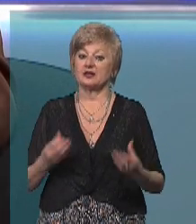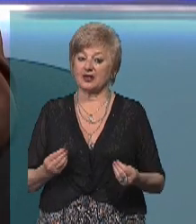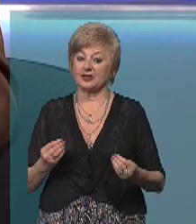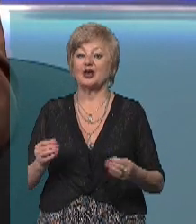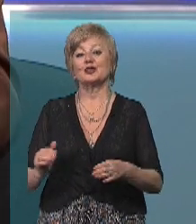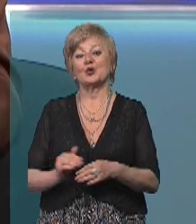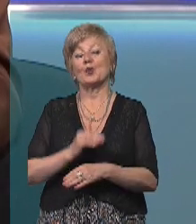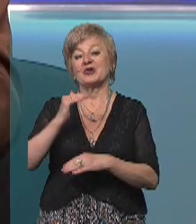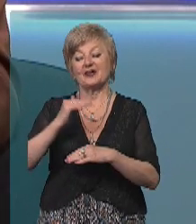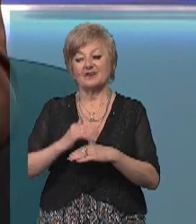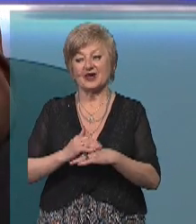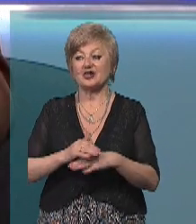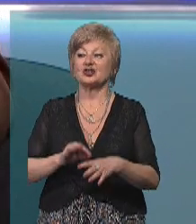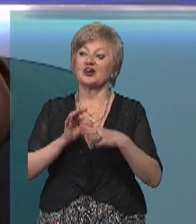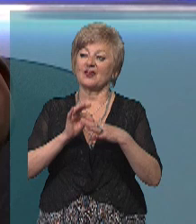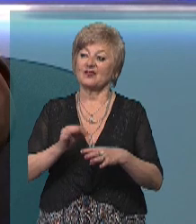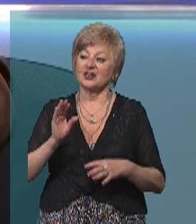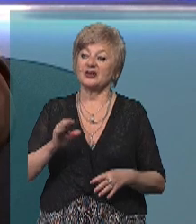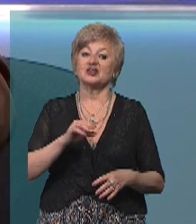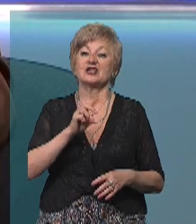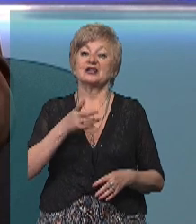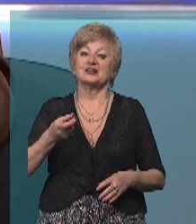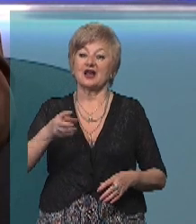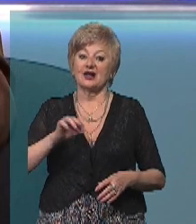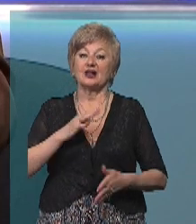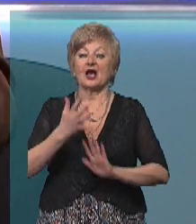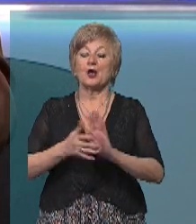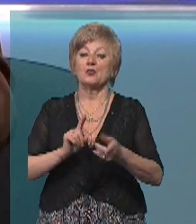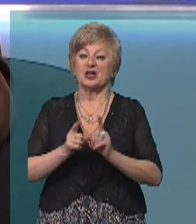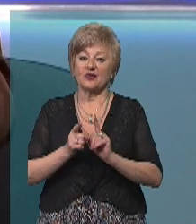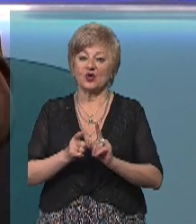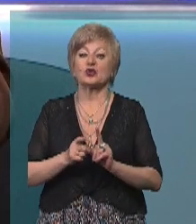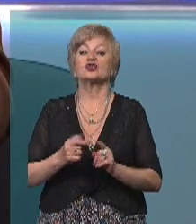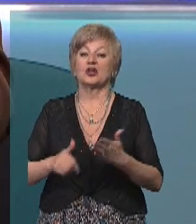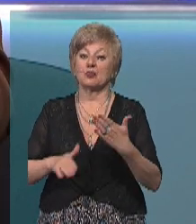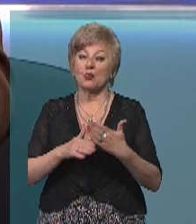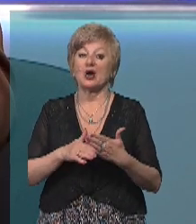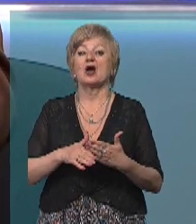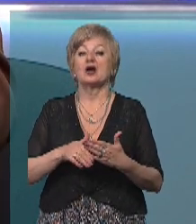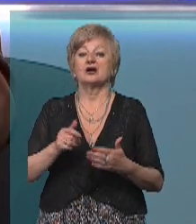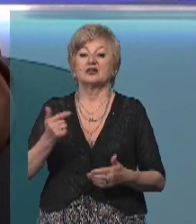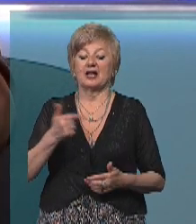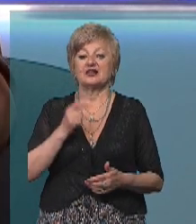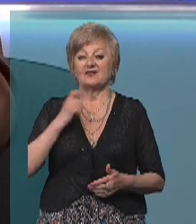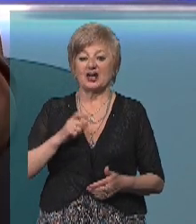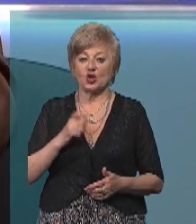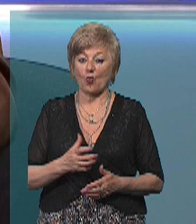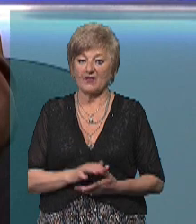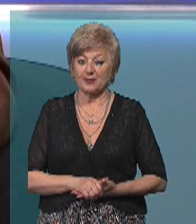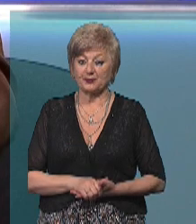Добрий вечір. У студії працює Наталя Зворигіна. Із сурдоперекладом нам допомагає пані Галина